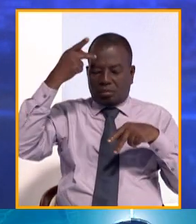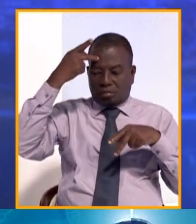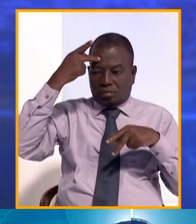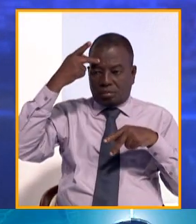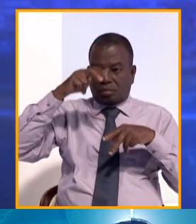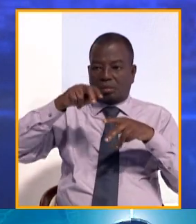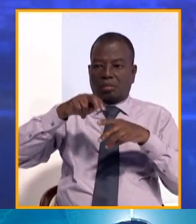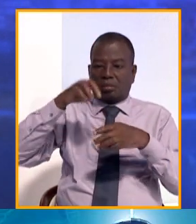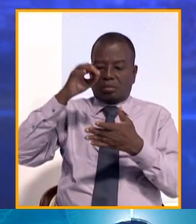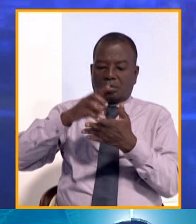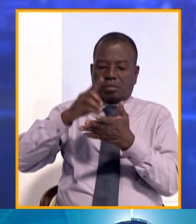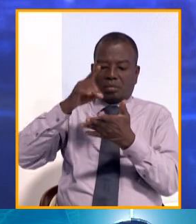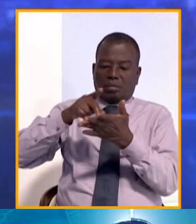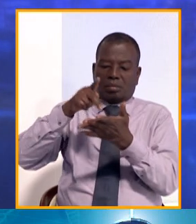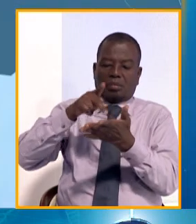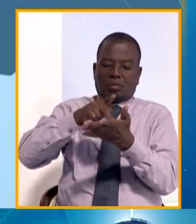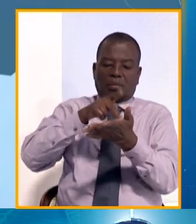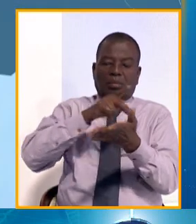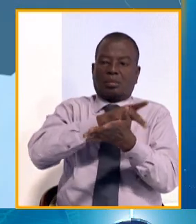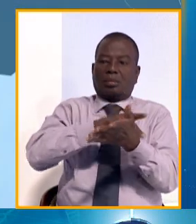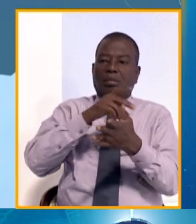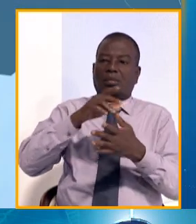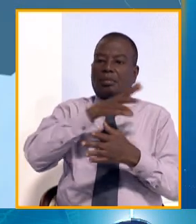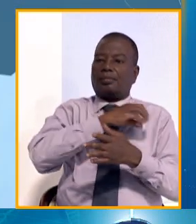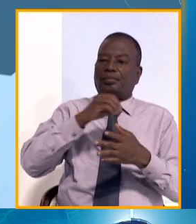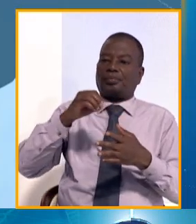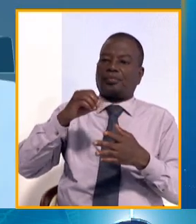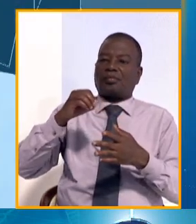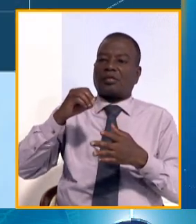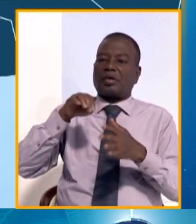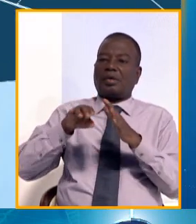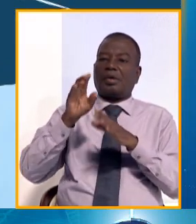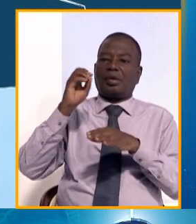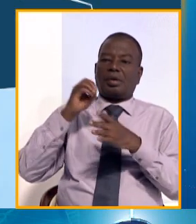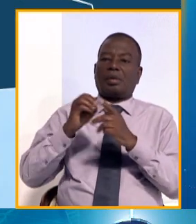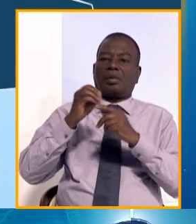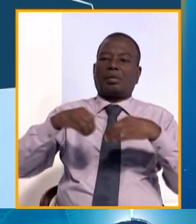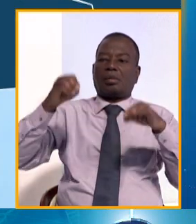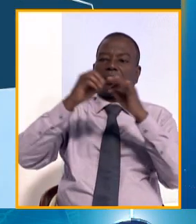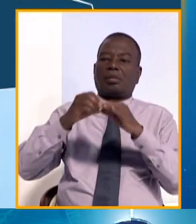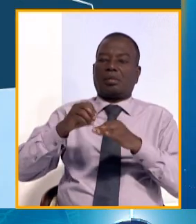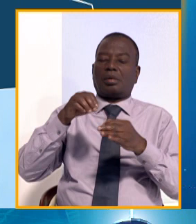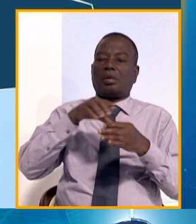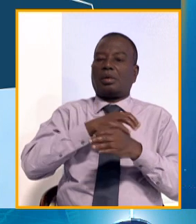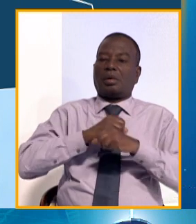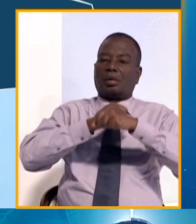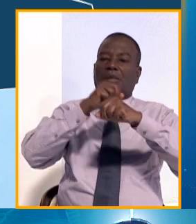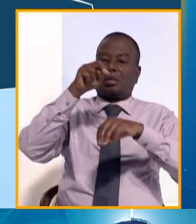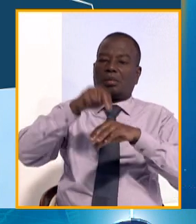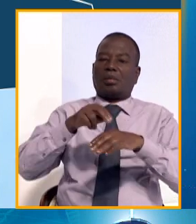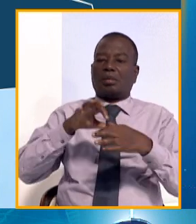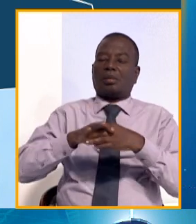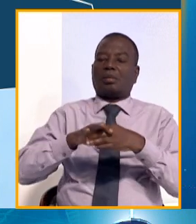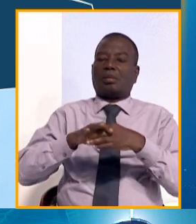reforestation et de protection des forêts classées. À Fresco, au sud-ouest de la Côte d'Ivoire, un programme de réhabilitation et de protection de la